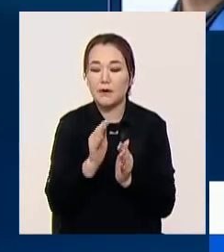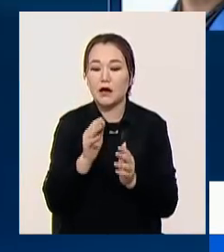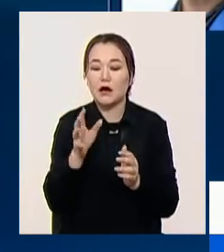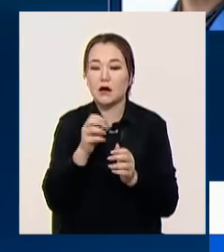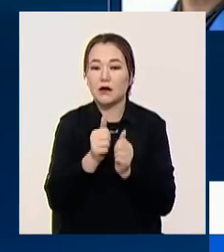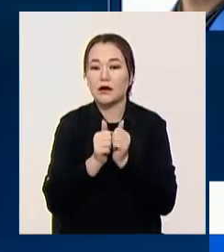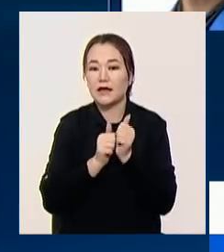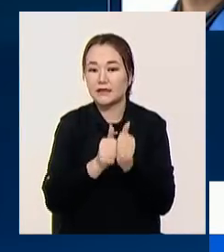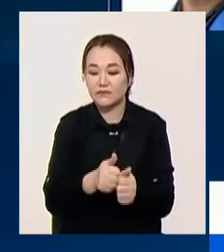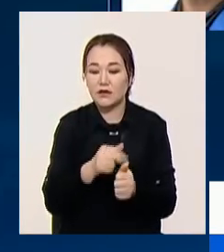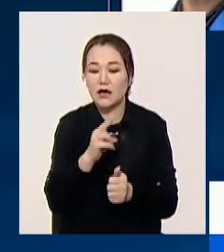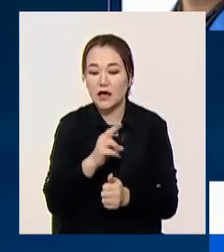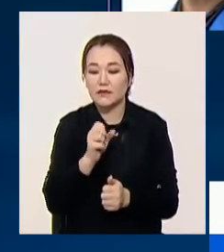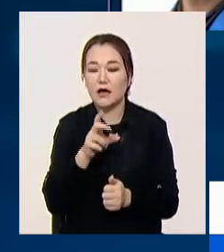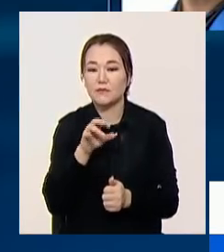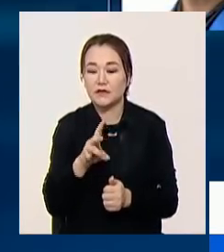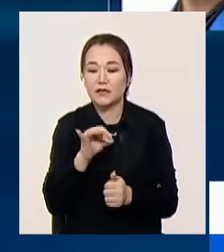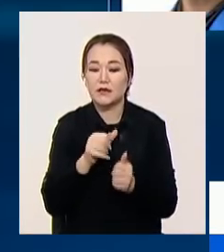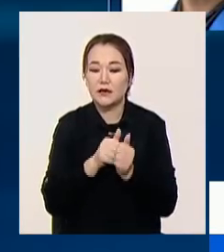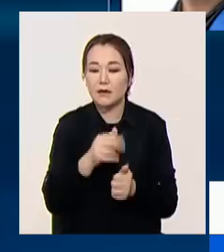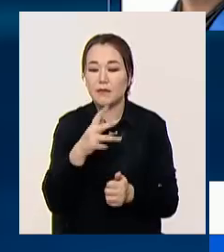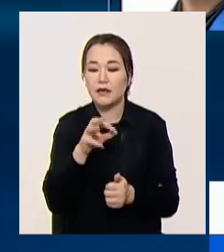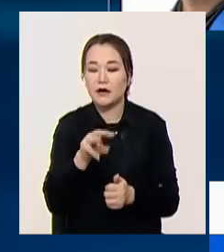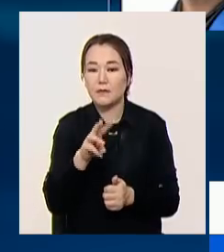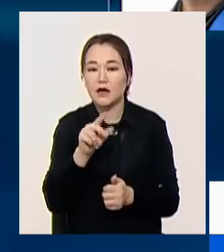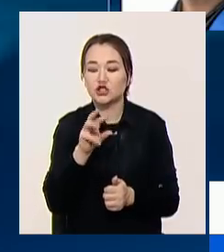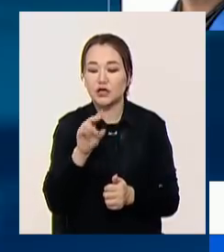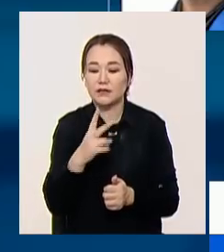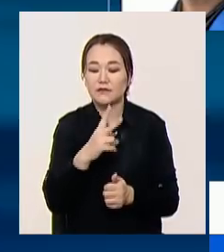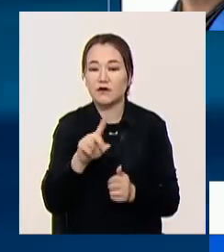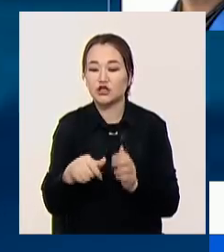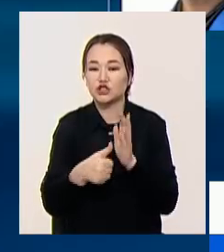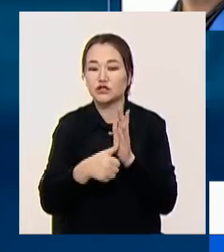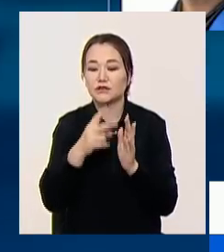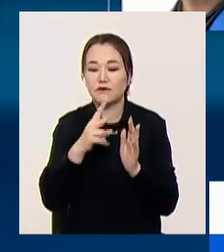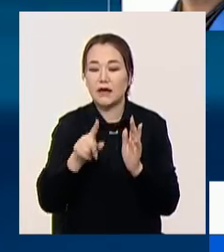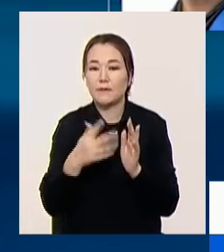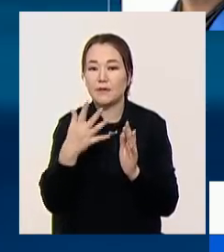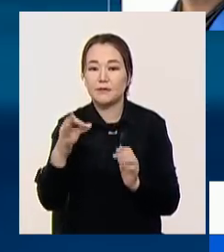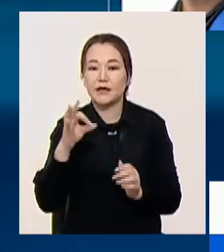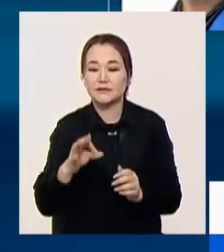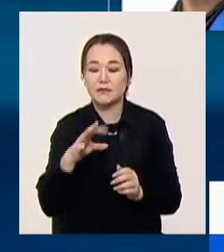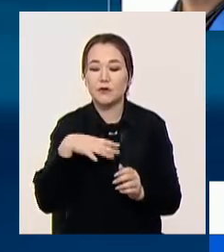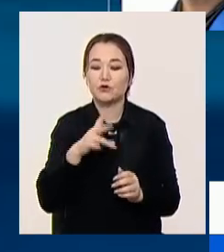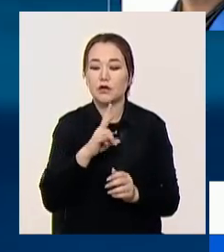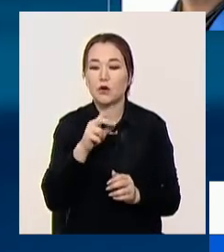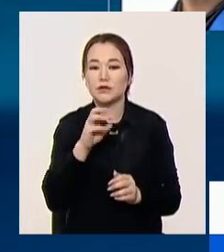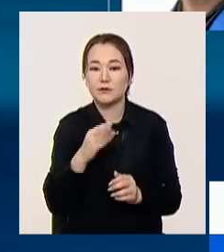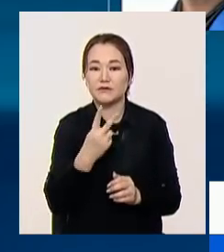отрывом идут Караката Абден и Мирам Кажикен. Они набрали 2,6-2,5%. Далее Нурлан